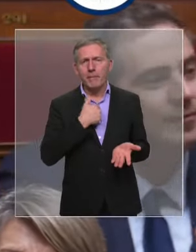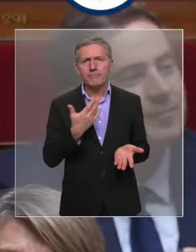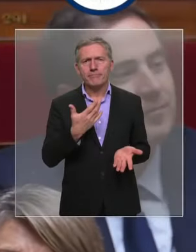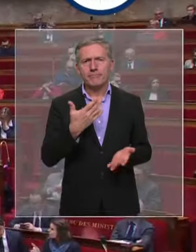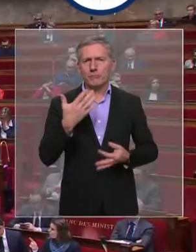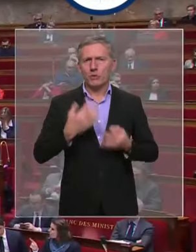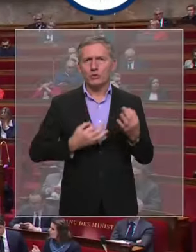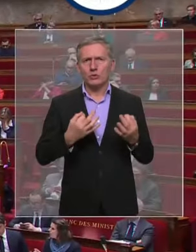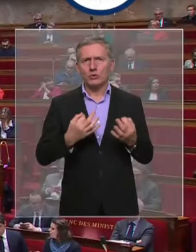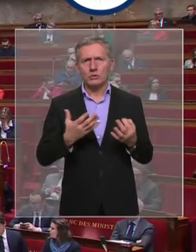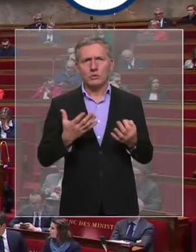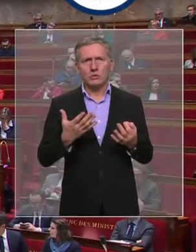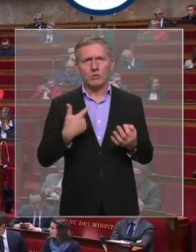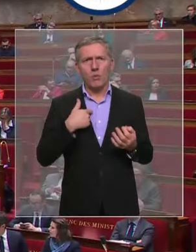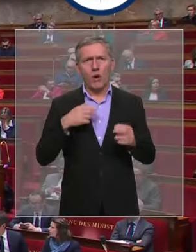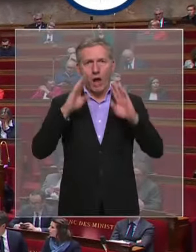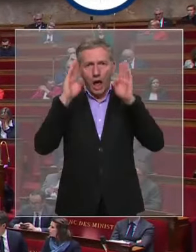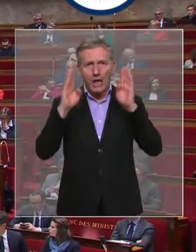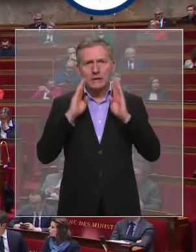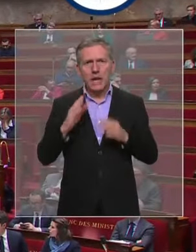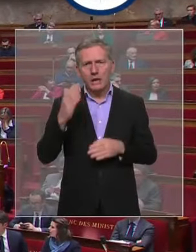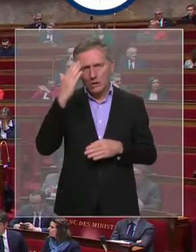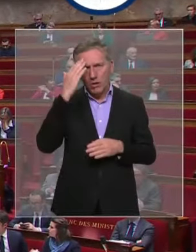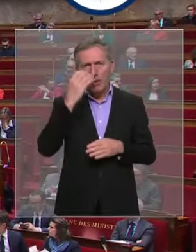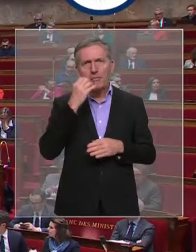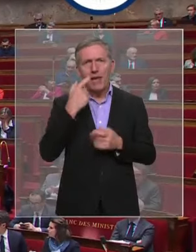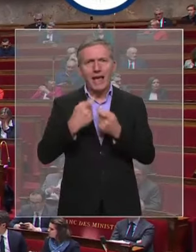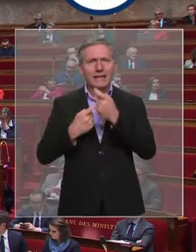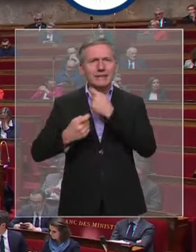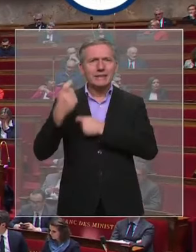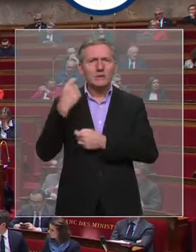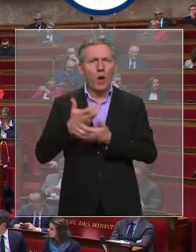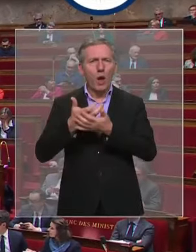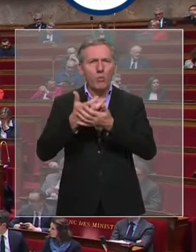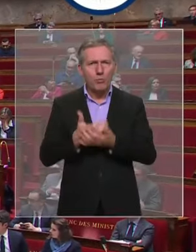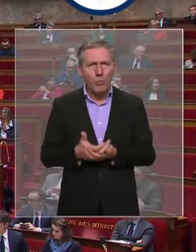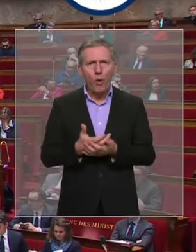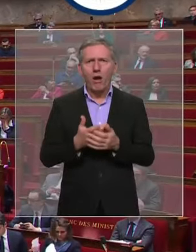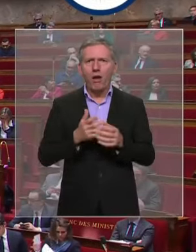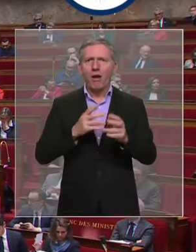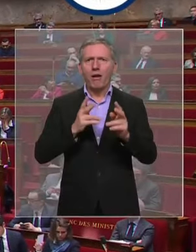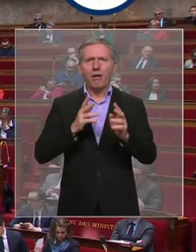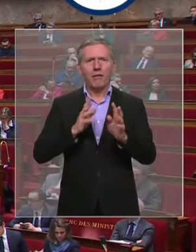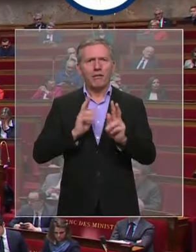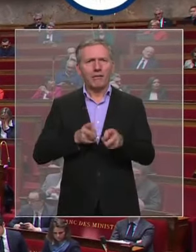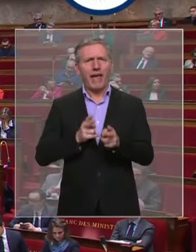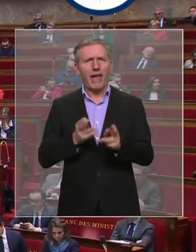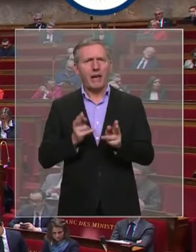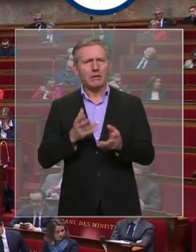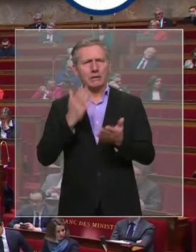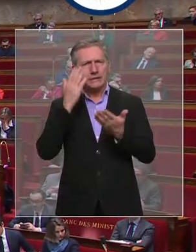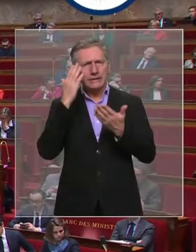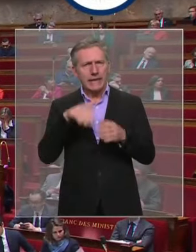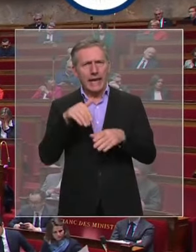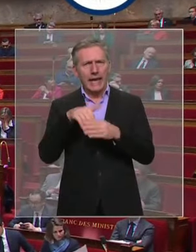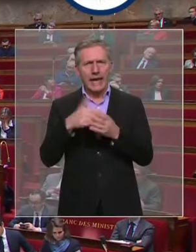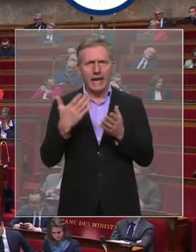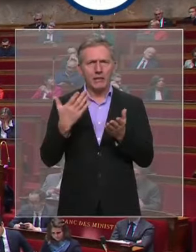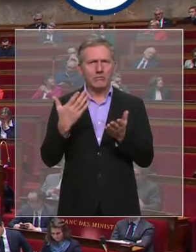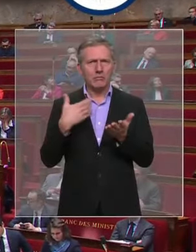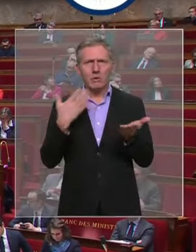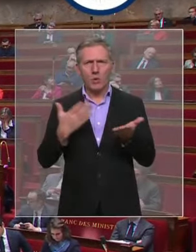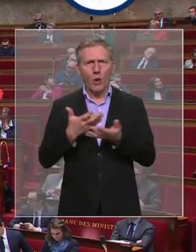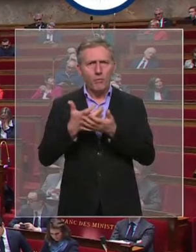Pour moi, Alsacienne qui connaît le poids de l'histoire et de la guerre, qui sait ce qu'elle doit à l'Europe et à la